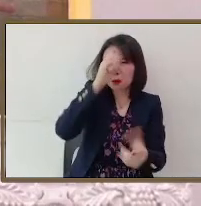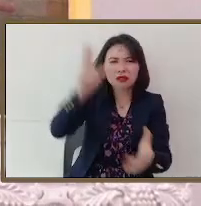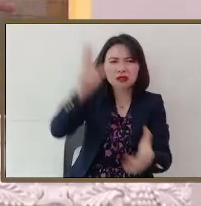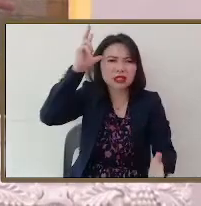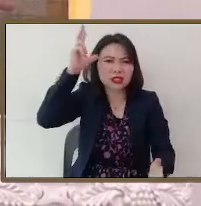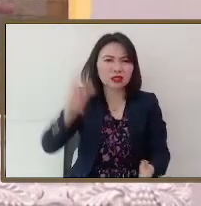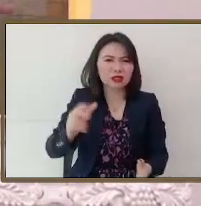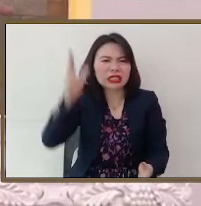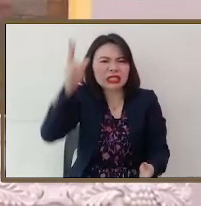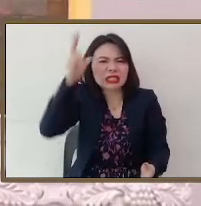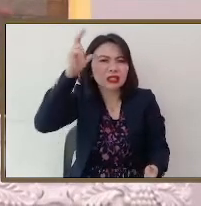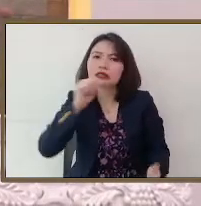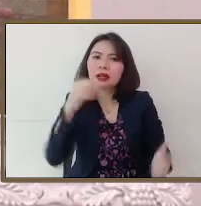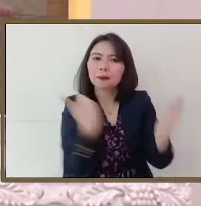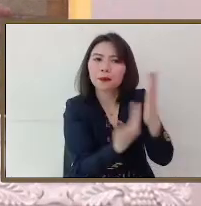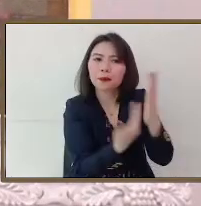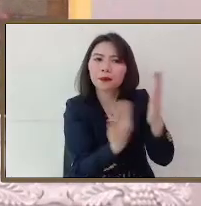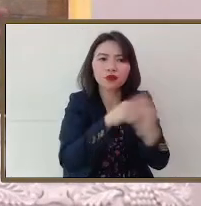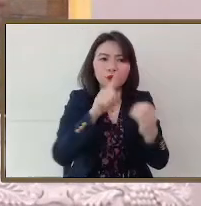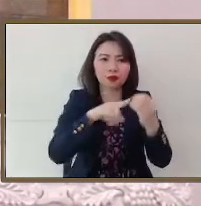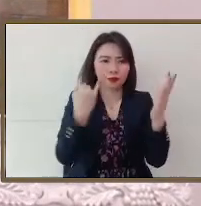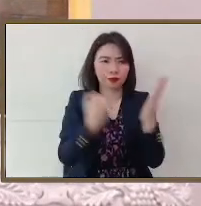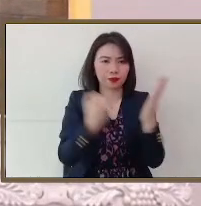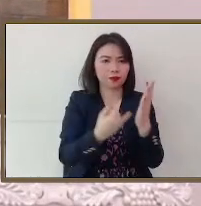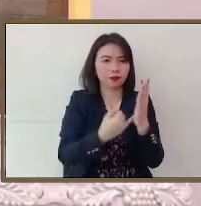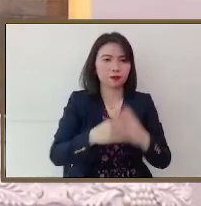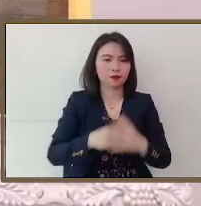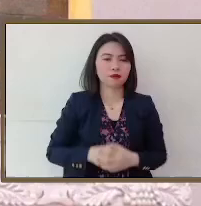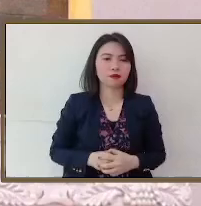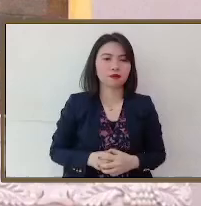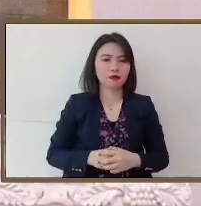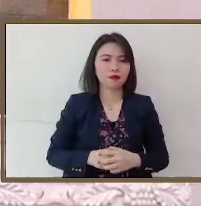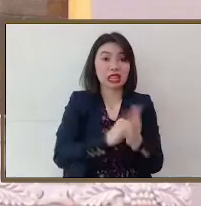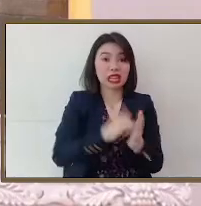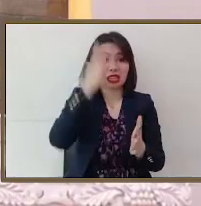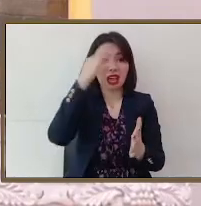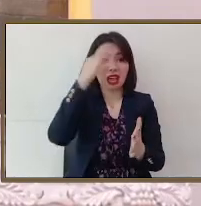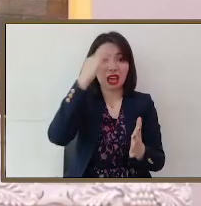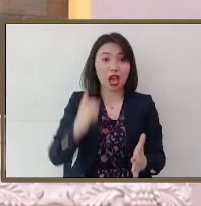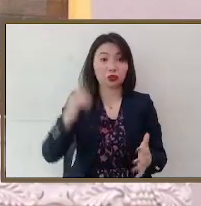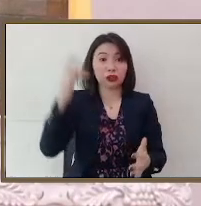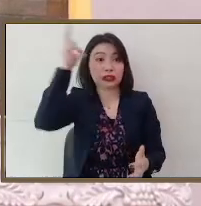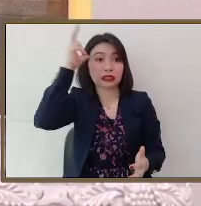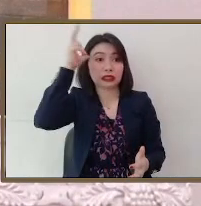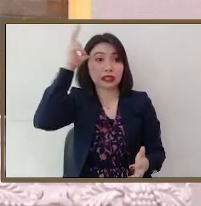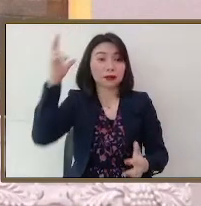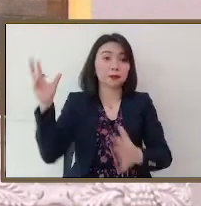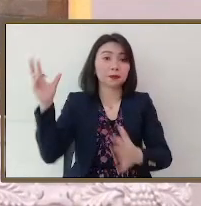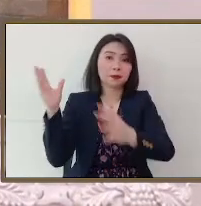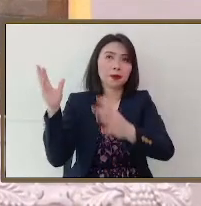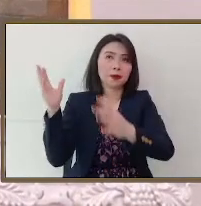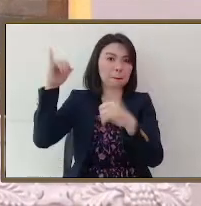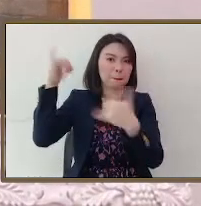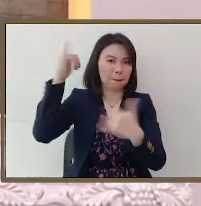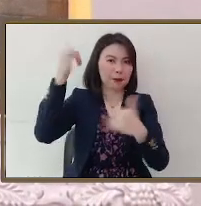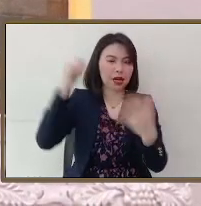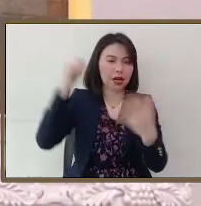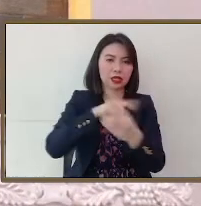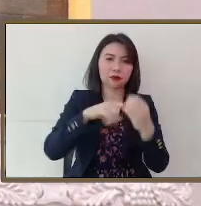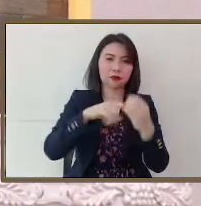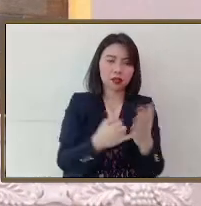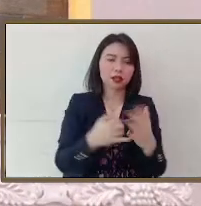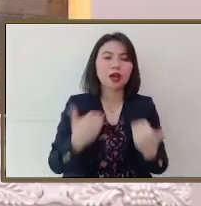ganun po lagi mga kapatid. Ang laro, kapatid. You see? So makikita po natin, mga kapatid, sa bawat step ng buhay po